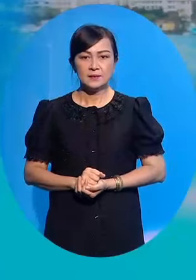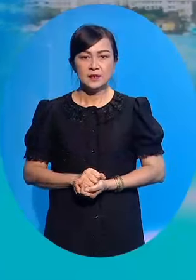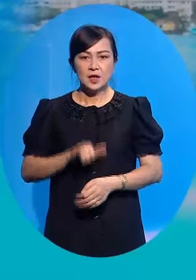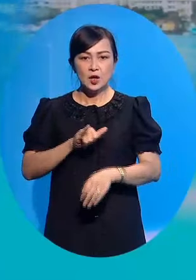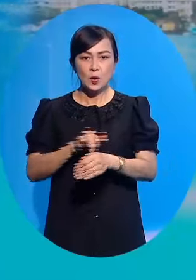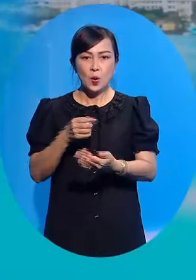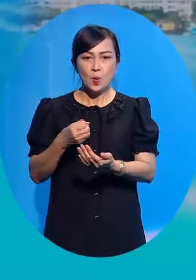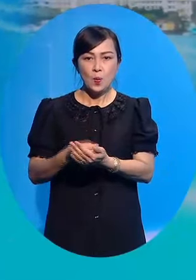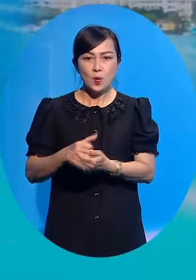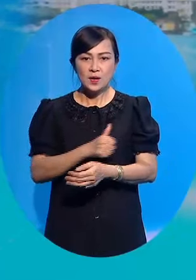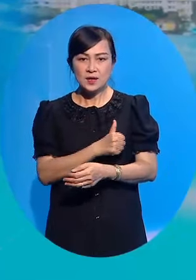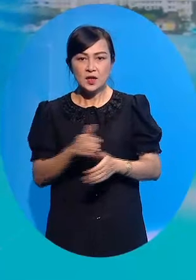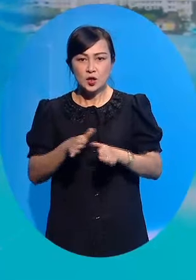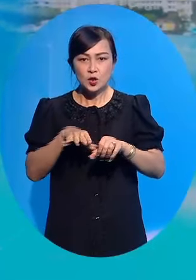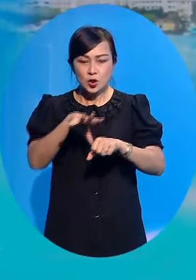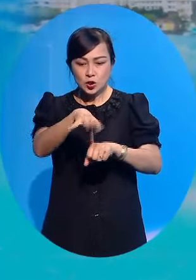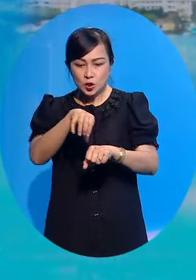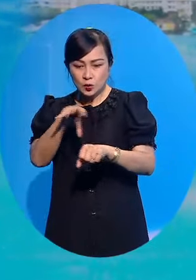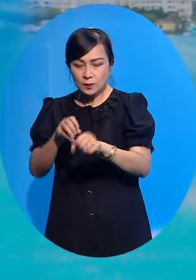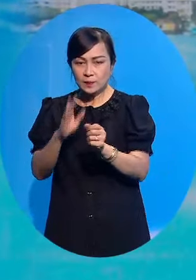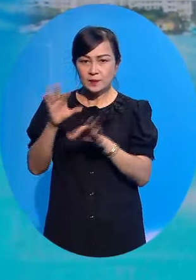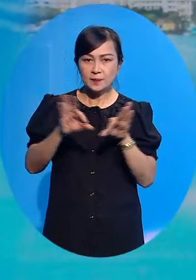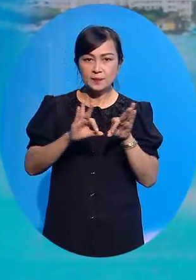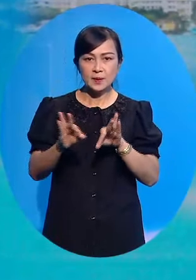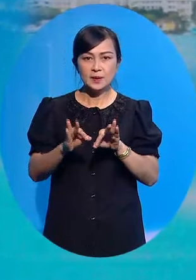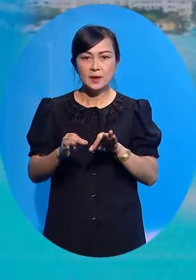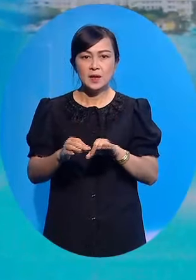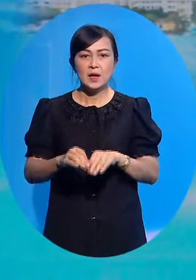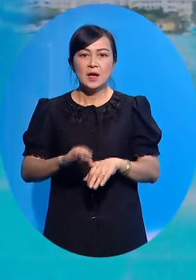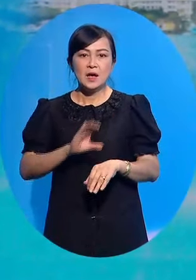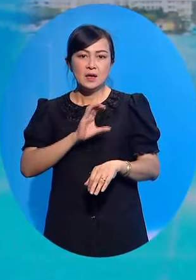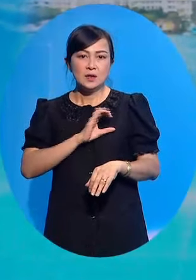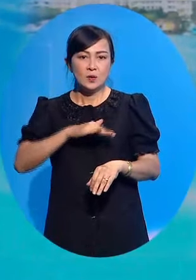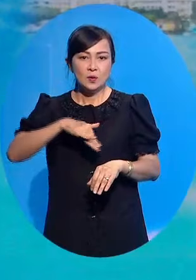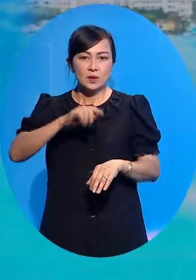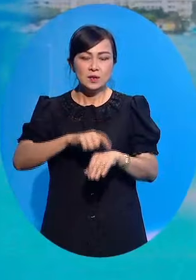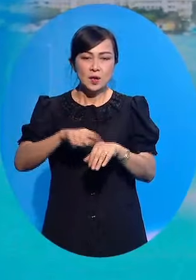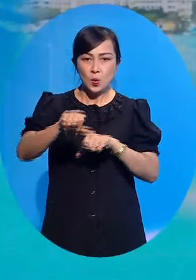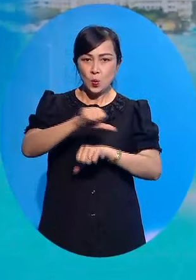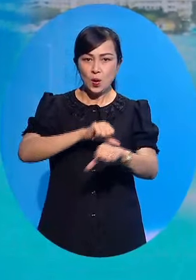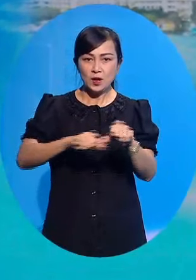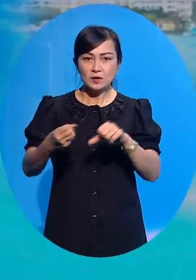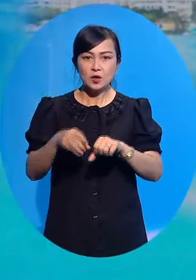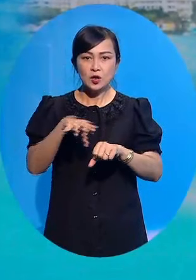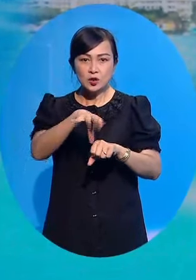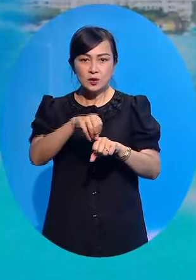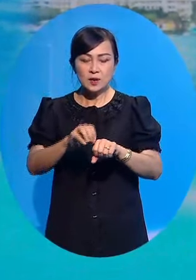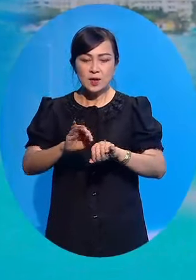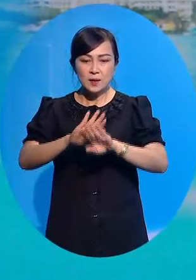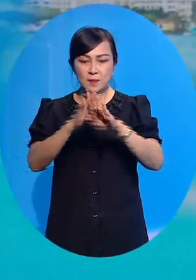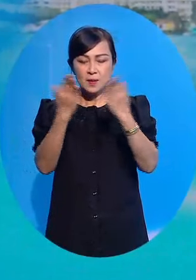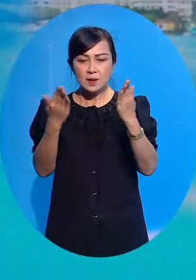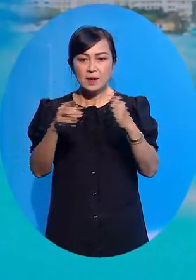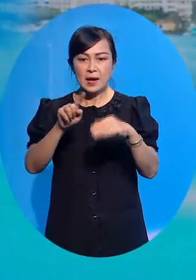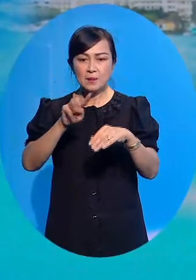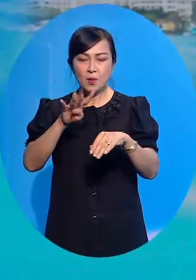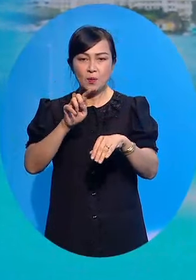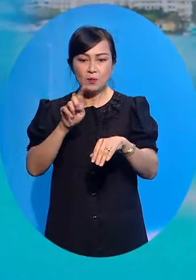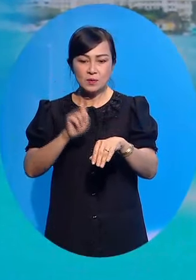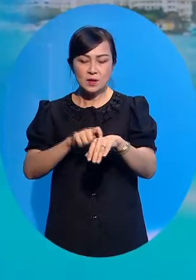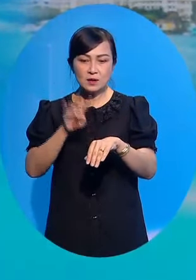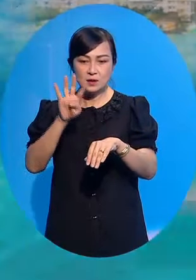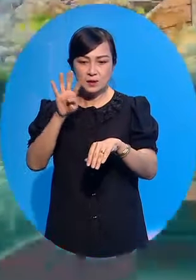nhu cầu mua sắm của người dân, nhiều siêu thị trên địa bàn Thành phố Hồ Chí Minh đã chủ động tăng giờ hoạt động, thậm chí một số siêu thị mở cửa 24/24.